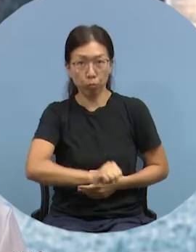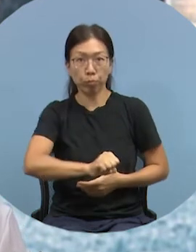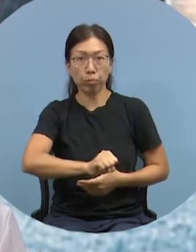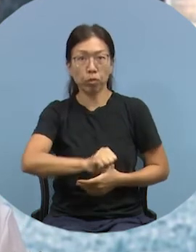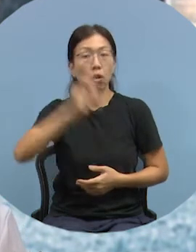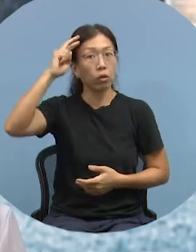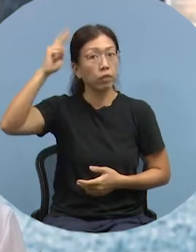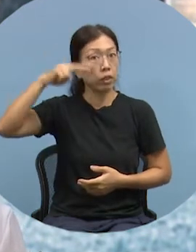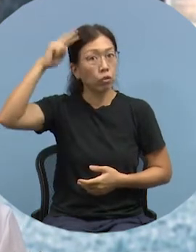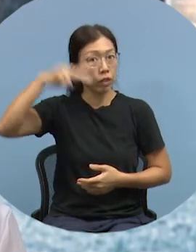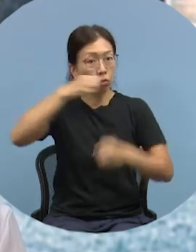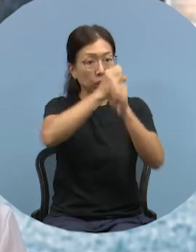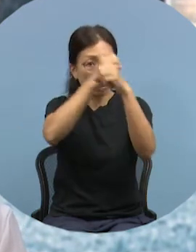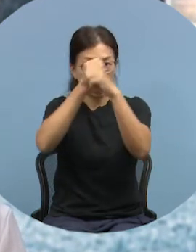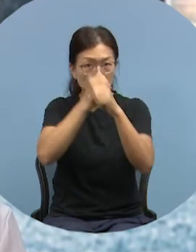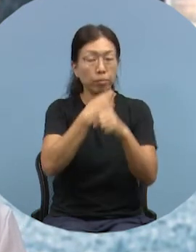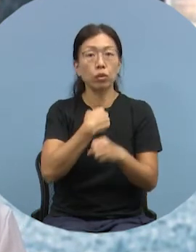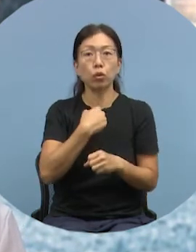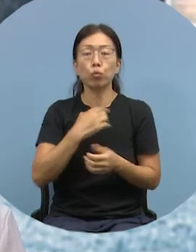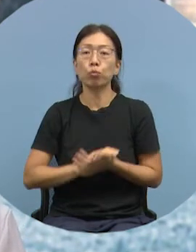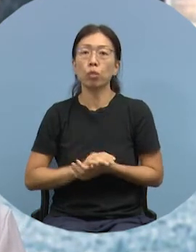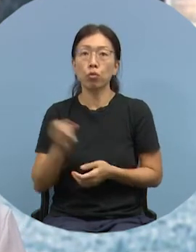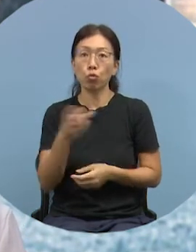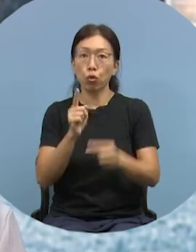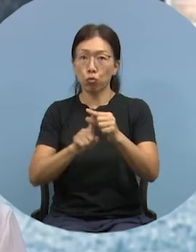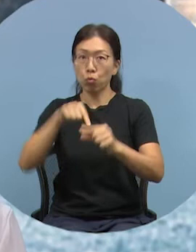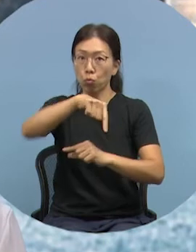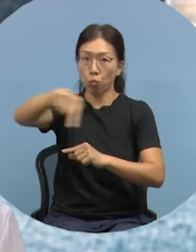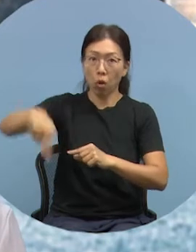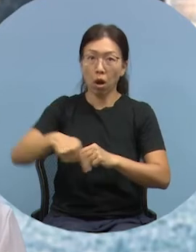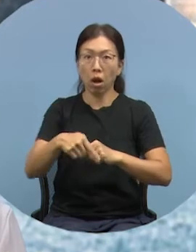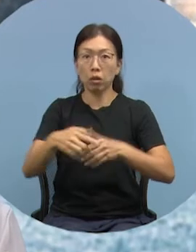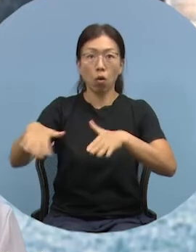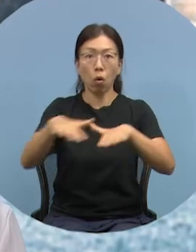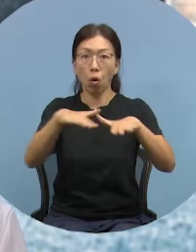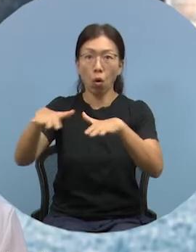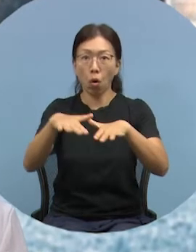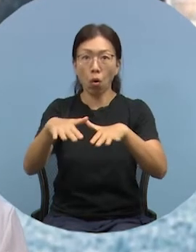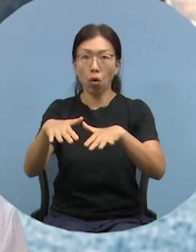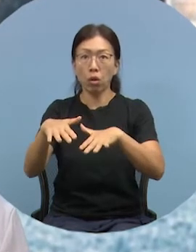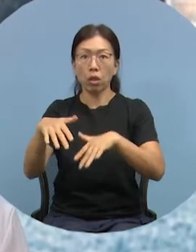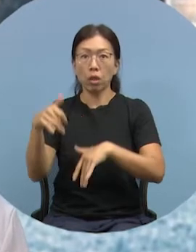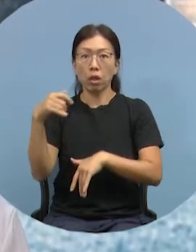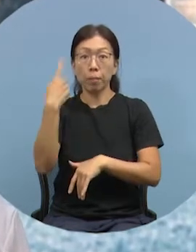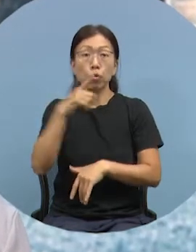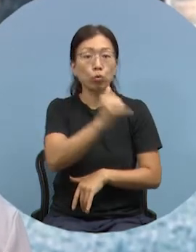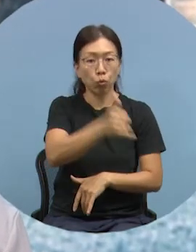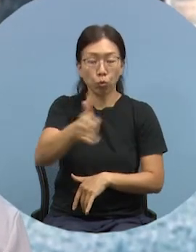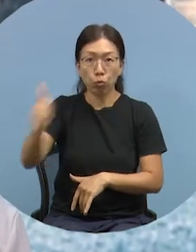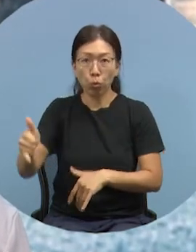咧就要密啲嘅檢測啦，同埋喺中環嗰、那個。海濱長廊去過的人士，例如